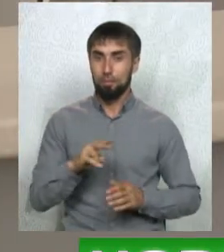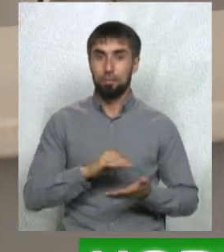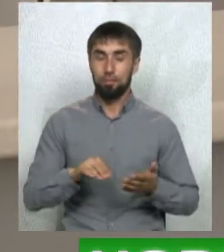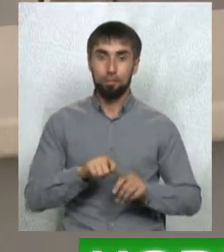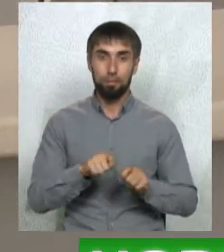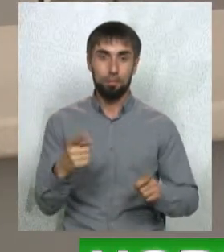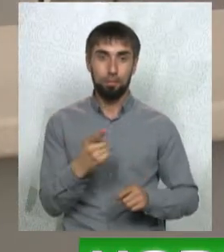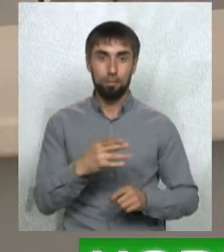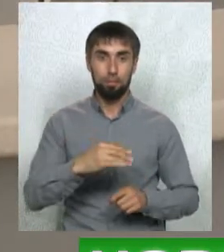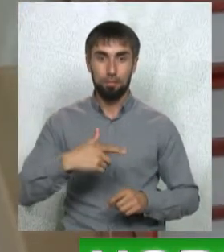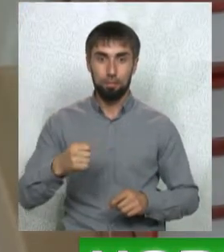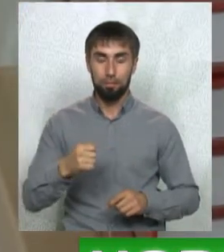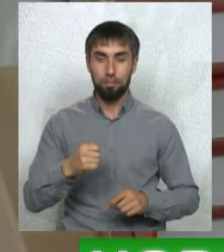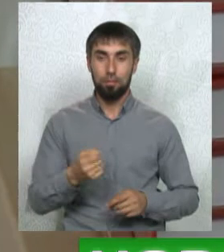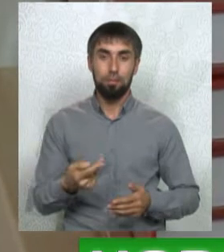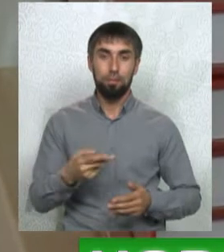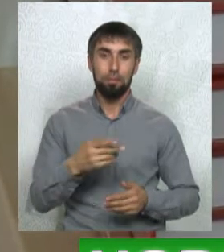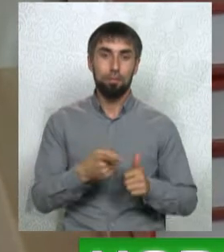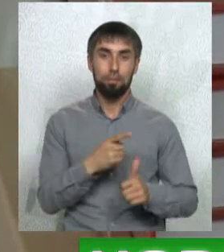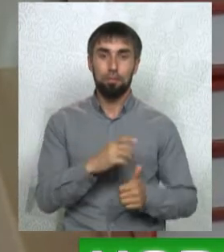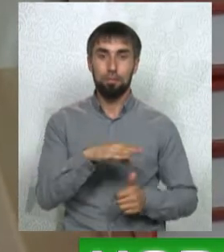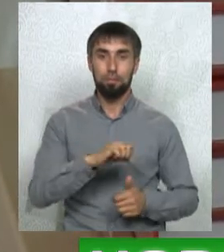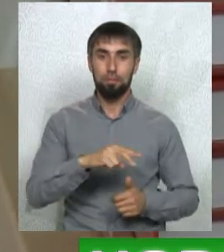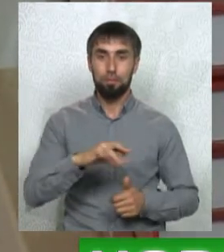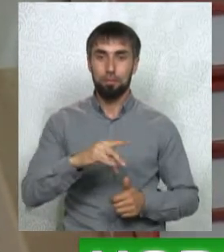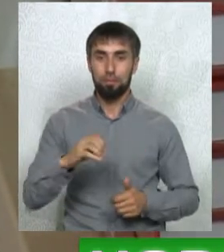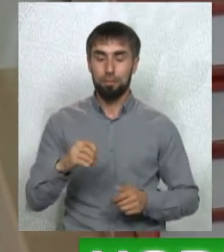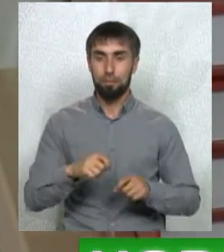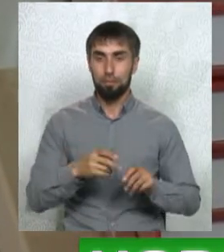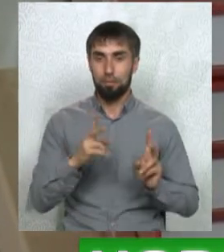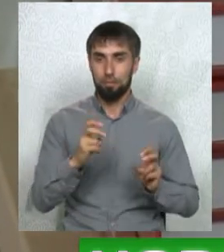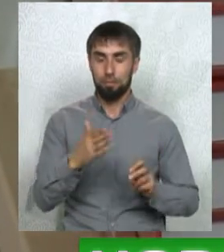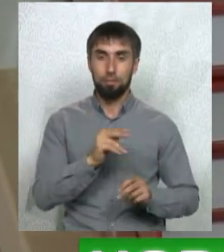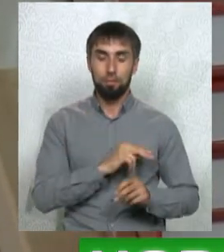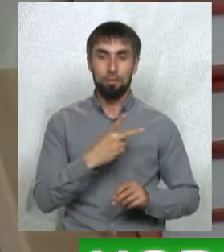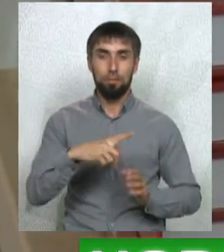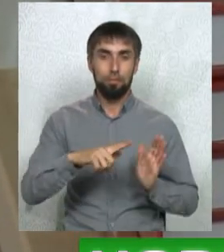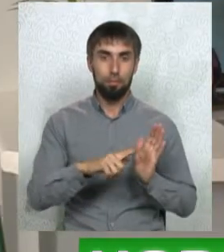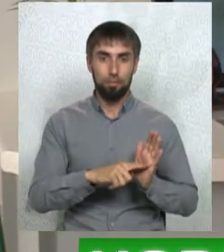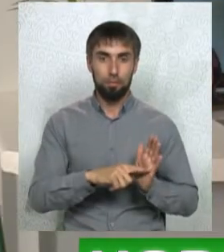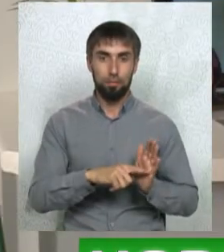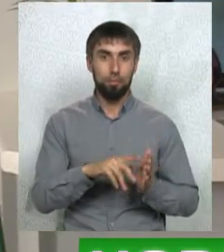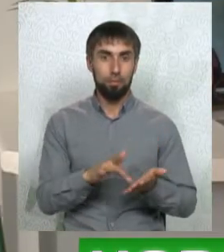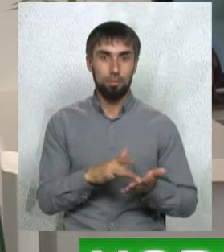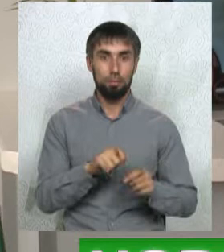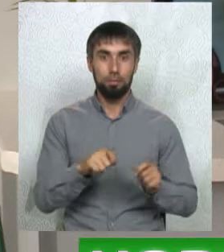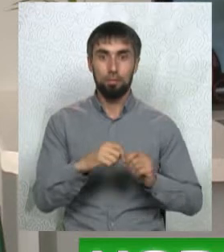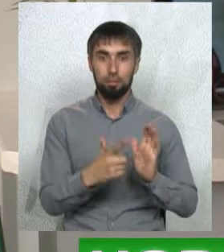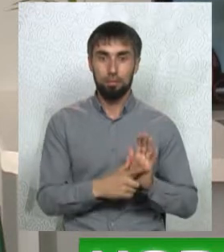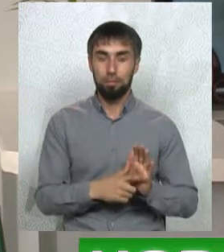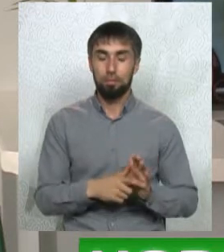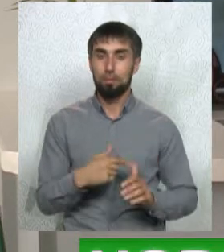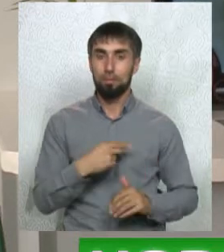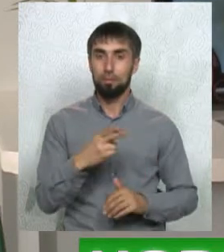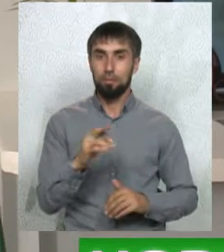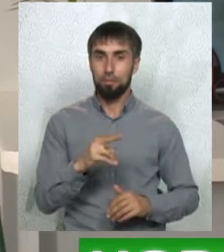издал свою первую книгу «Становление». С тех пор им написаны 27 работ, а изданы 17. Ковид меня испугал, и